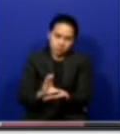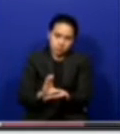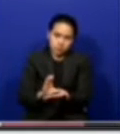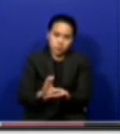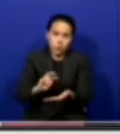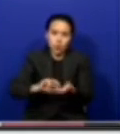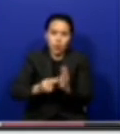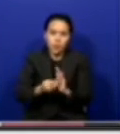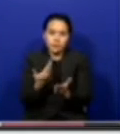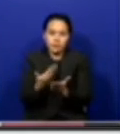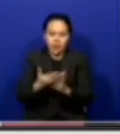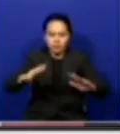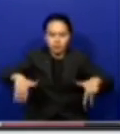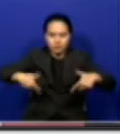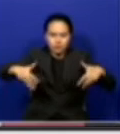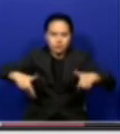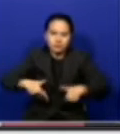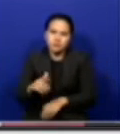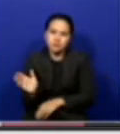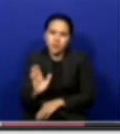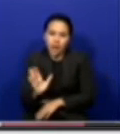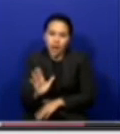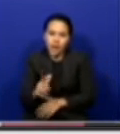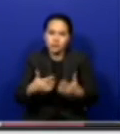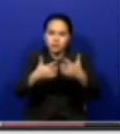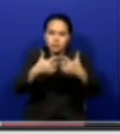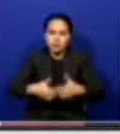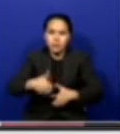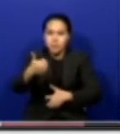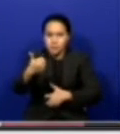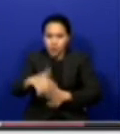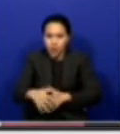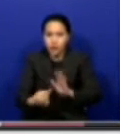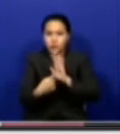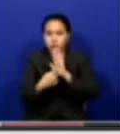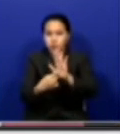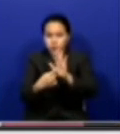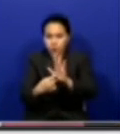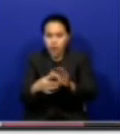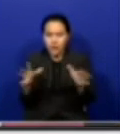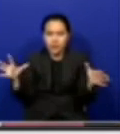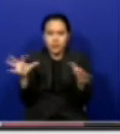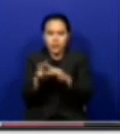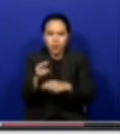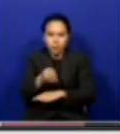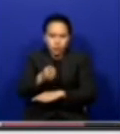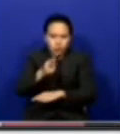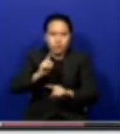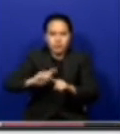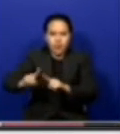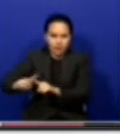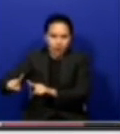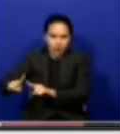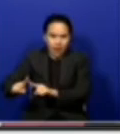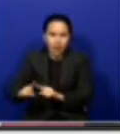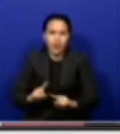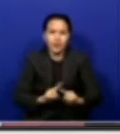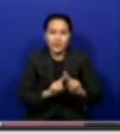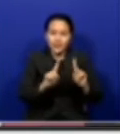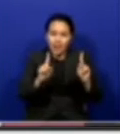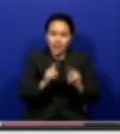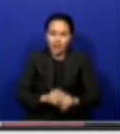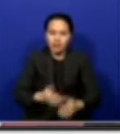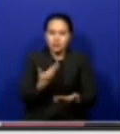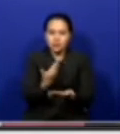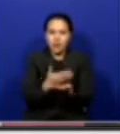เงินได้หรือการผลิตเช่นการจัดซื้ออาวุธยุทโธปกรณ์แต่ไม่ควรไปปรับลดงบลง